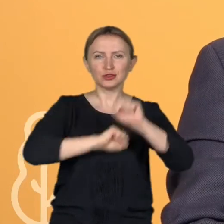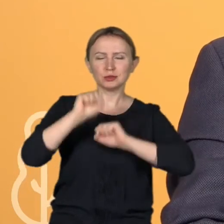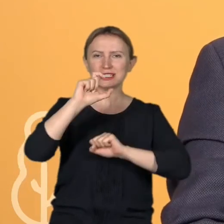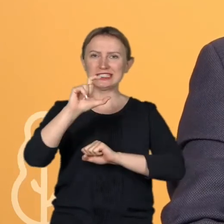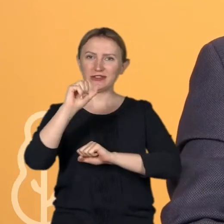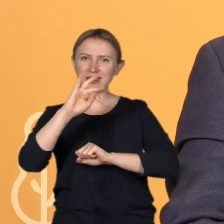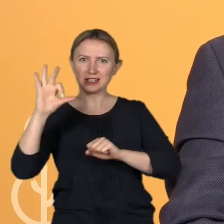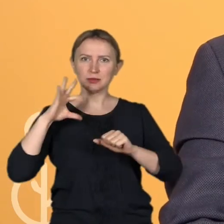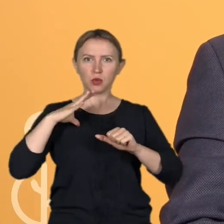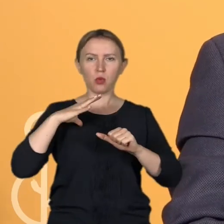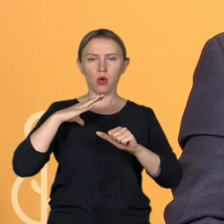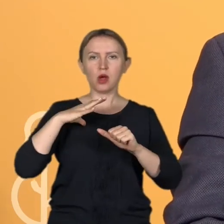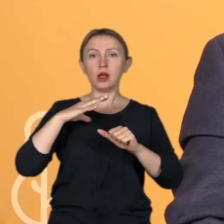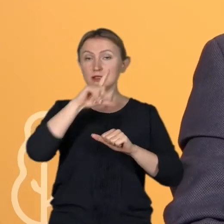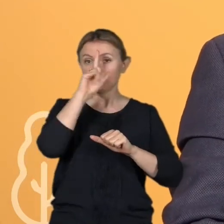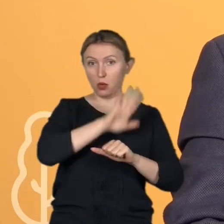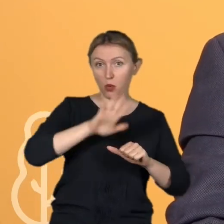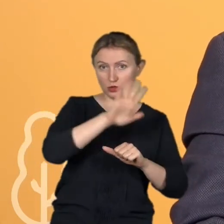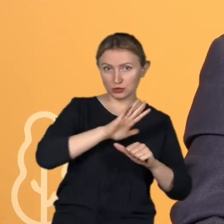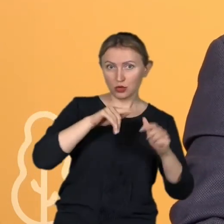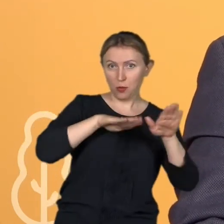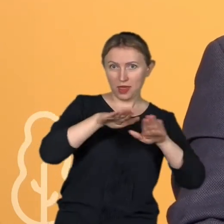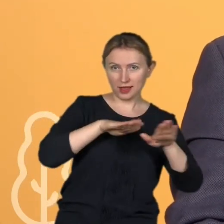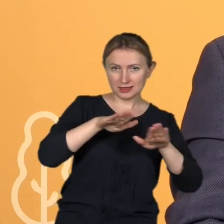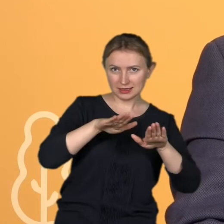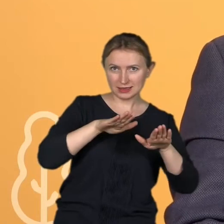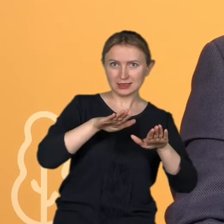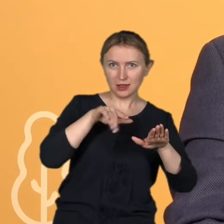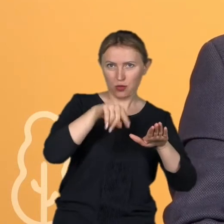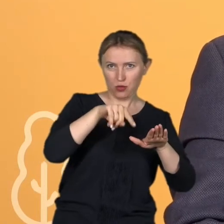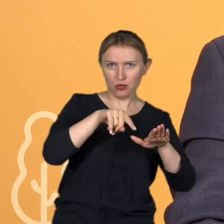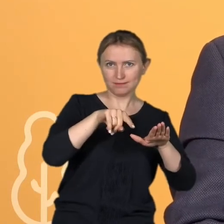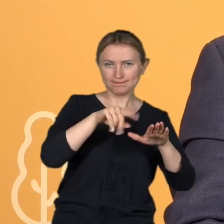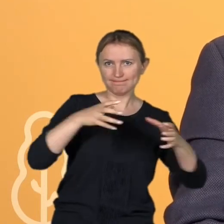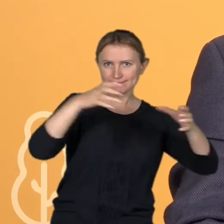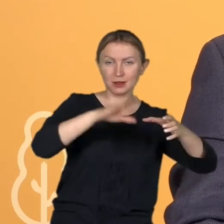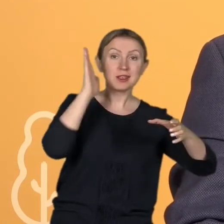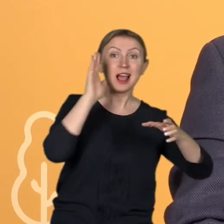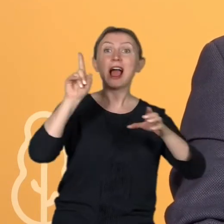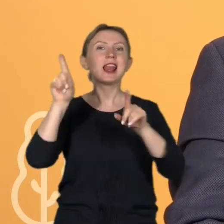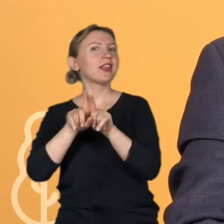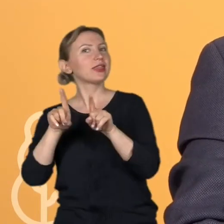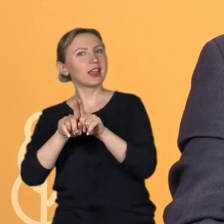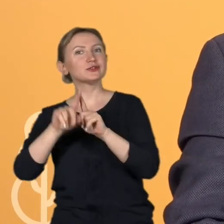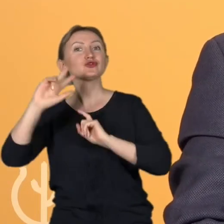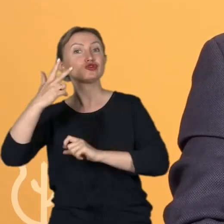zarówno społeczność, ta materia, to miejsce, którą ta społeczność zamieszkiwała, jak i trzecia rzecz,